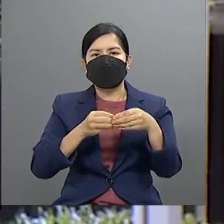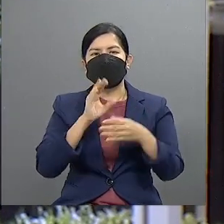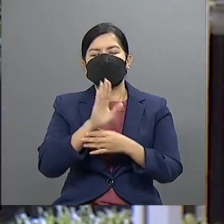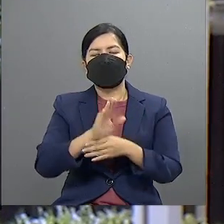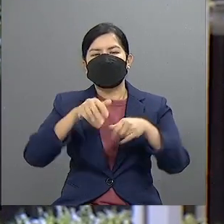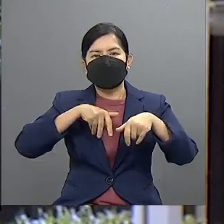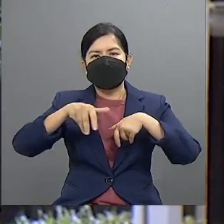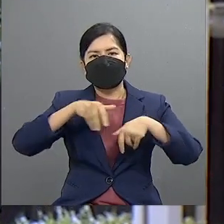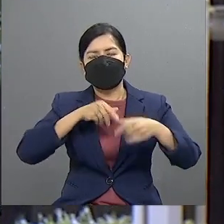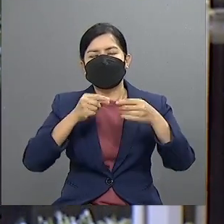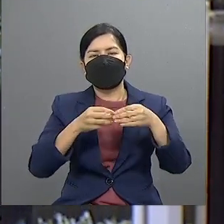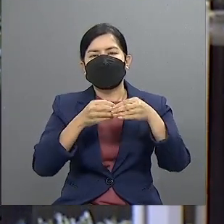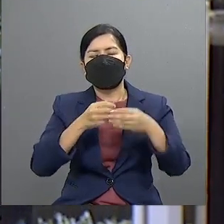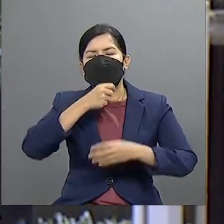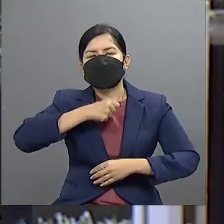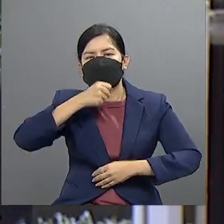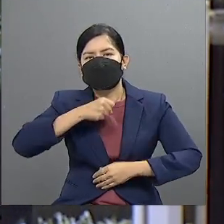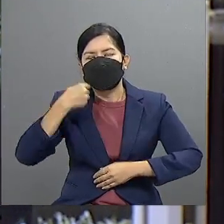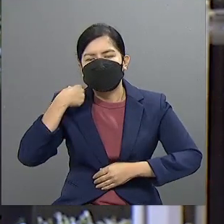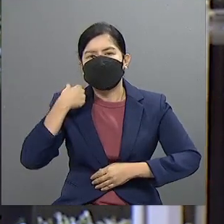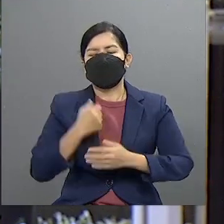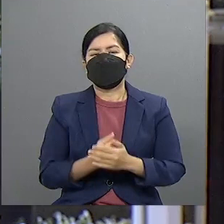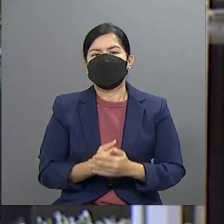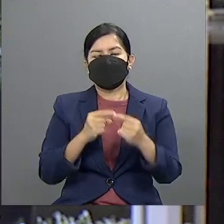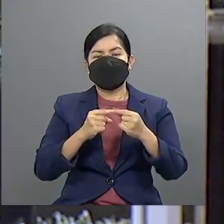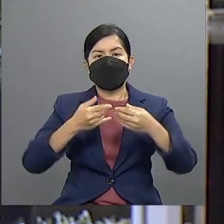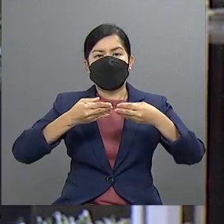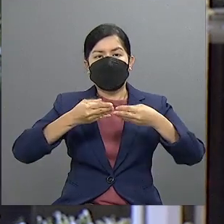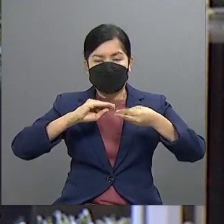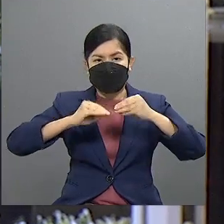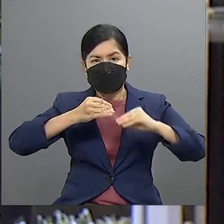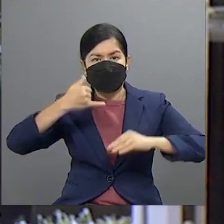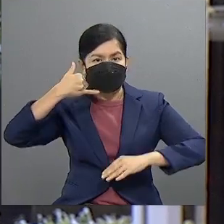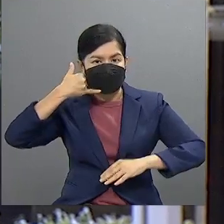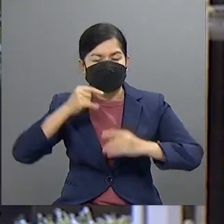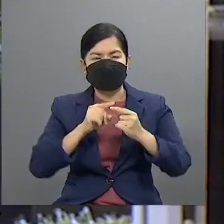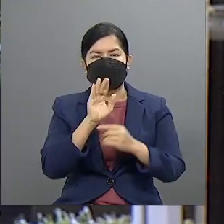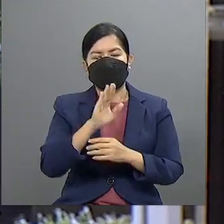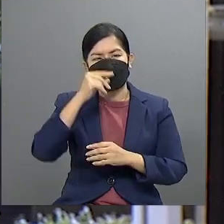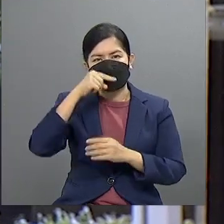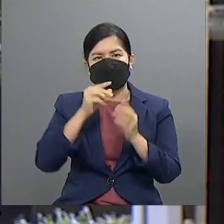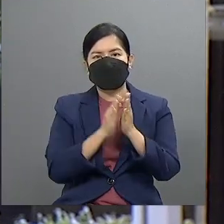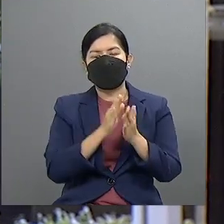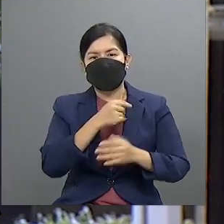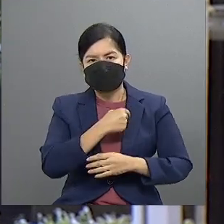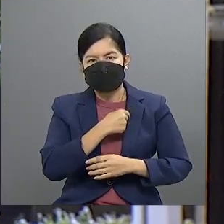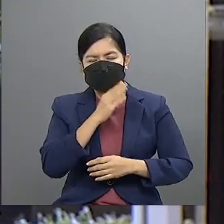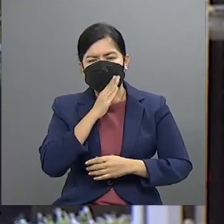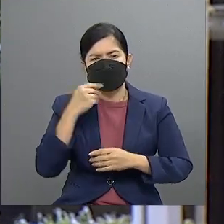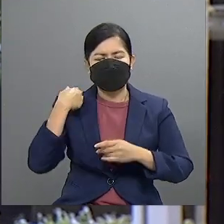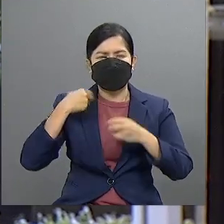คซีนนะคะมีหมายเลขโทรศัพท์สายด่วนของโครงการไทยร่วมใจด้วยถ้าหากว่าท่านติดขัดตรงไหนโทรศัพท์ไปสอบถามได้เพิ่มเติม